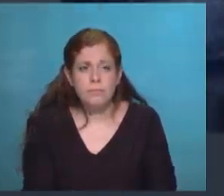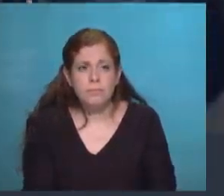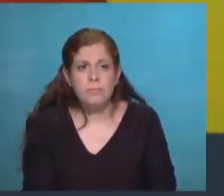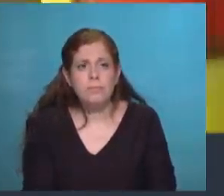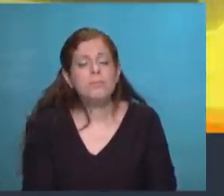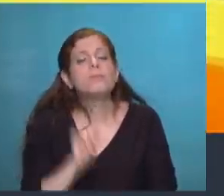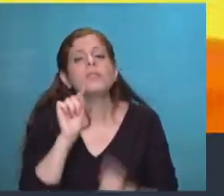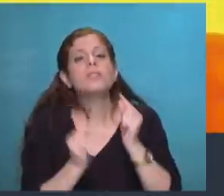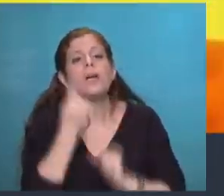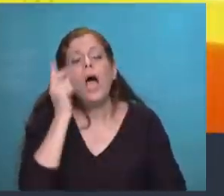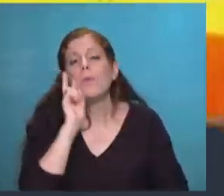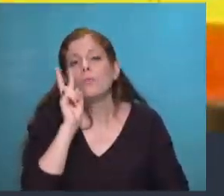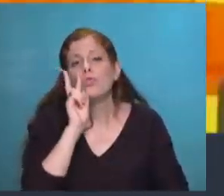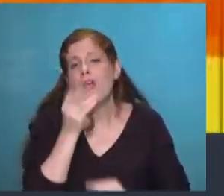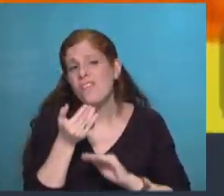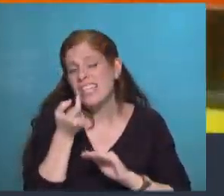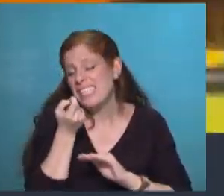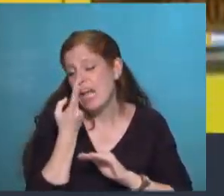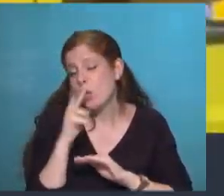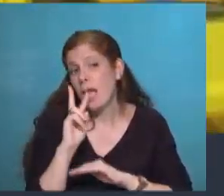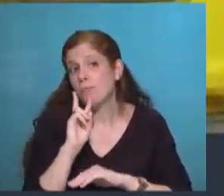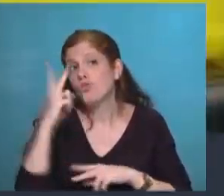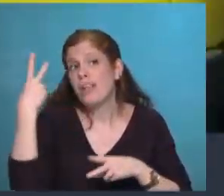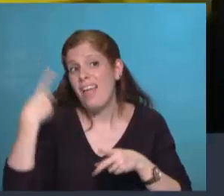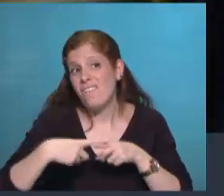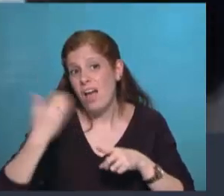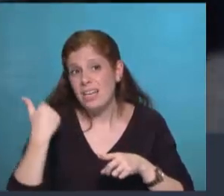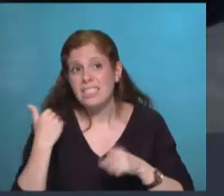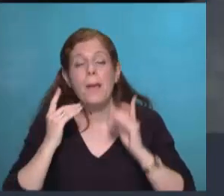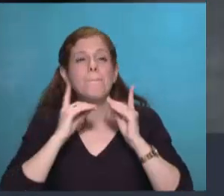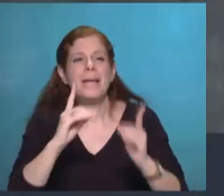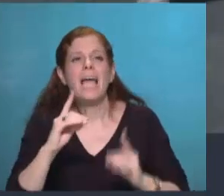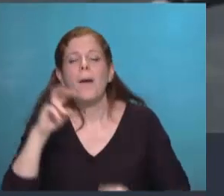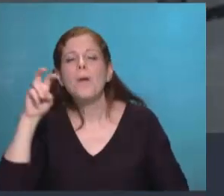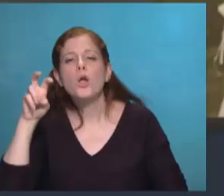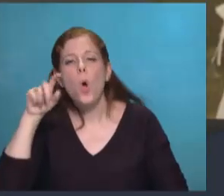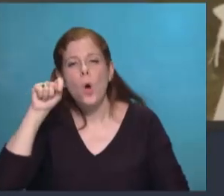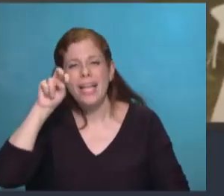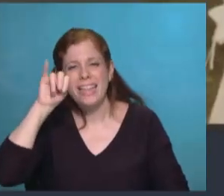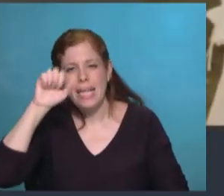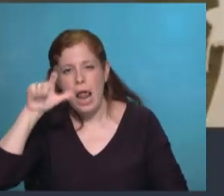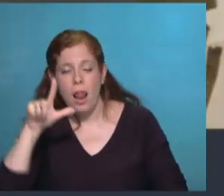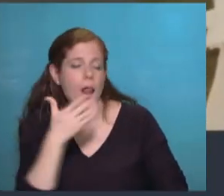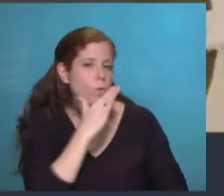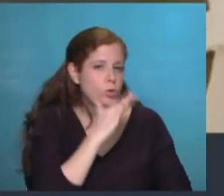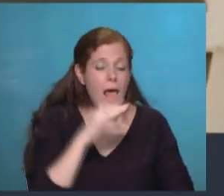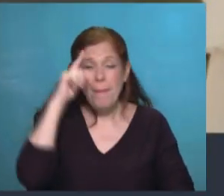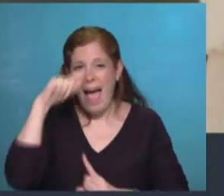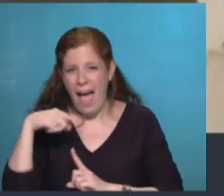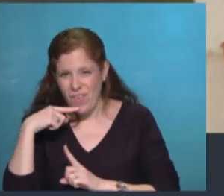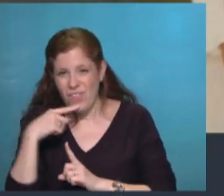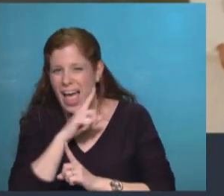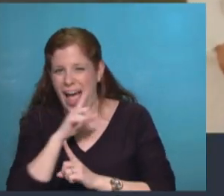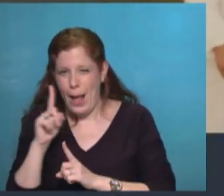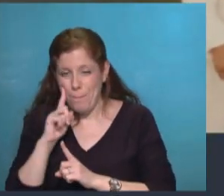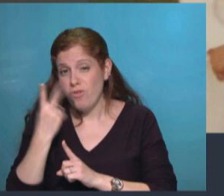זה קרה ביום שישי לפני קצת יותר משנתיים וחצי. בדרך בין נותניאל לירושלים נשאו האב, מיקי, האם, חווי